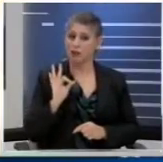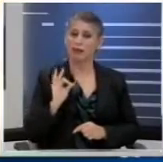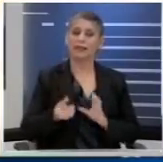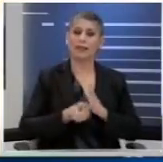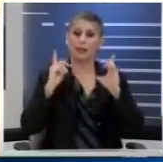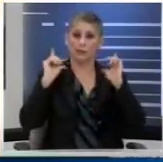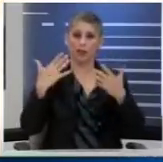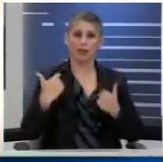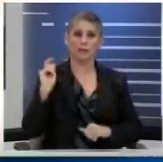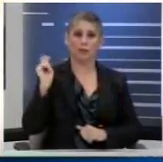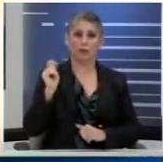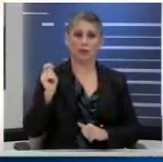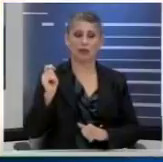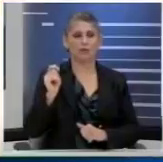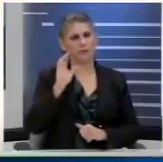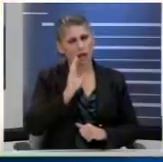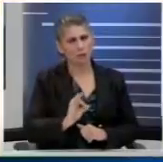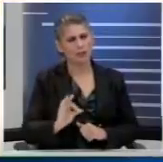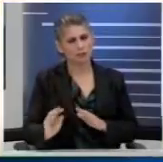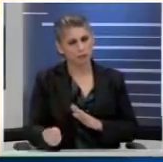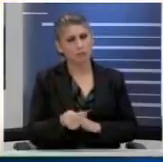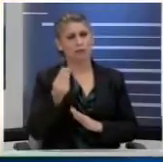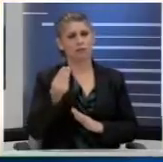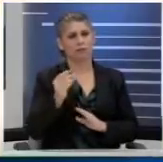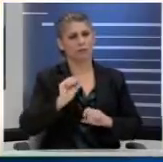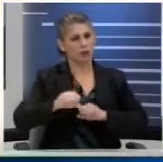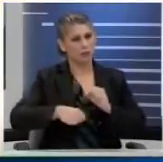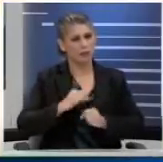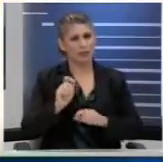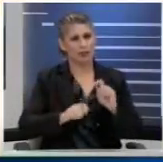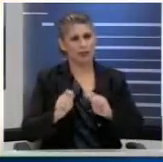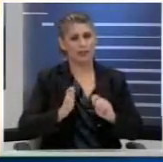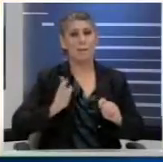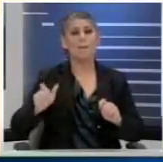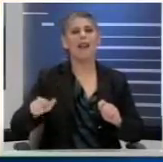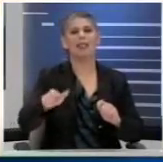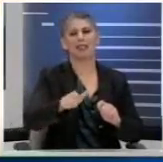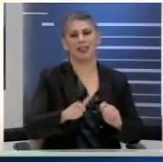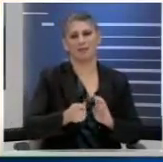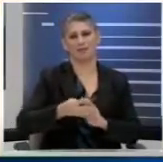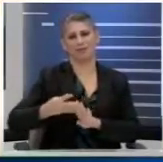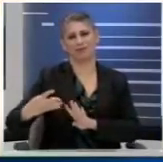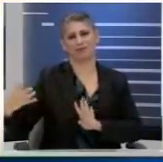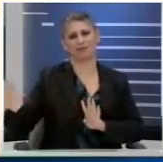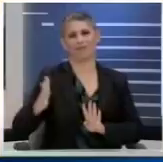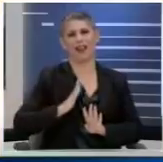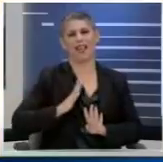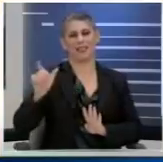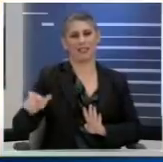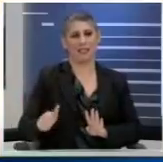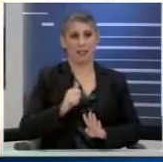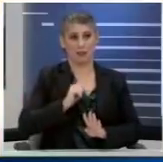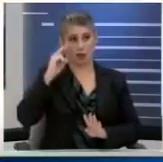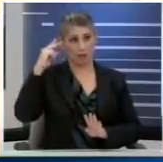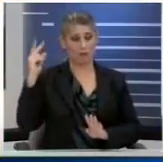Δημοκρατία έχει μια πολιτική που αντικειμενικά δημιουργεί ή επιχειρεί να δημιουργήσει πελατεία για τα ιδιωτικά πανεπιστήμια, χωρίς